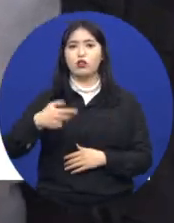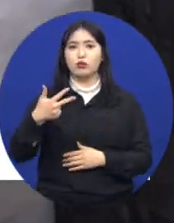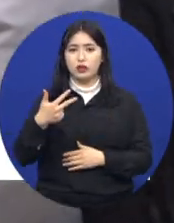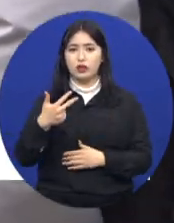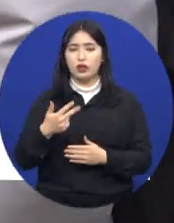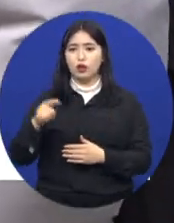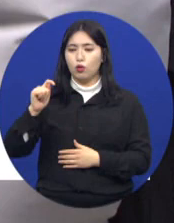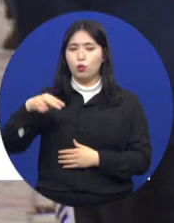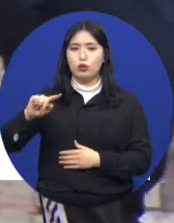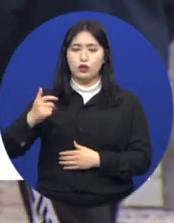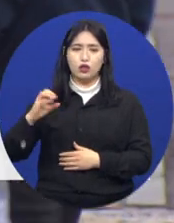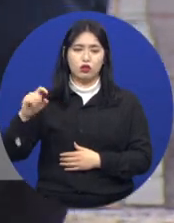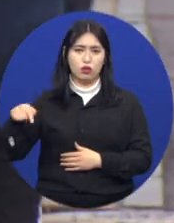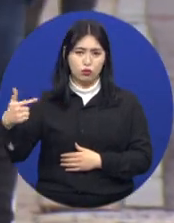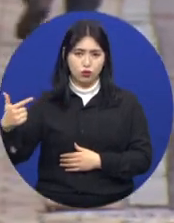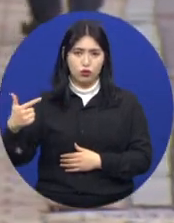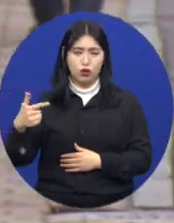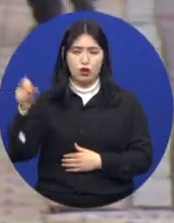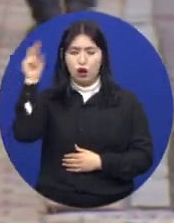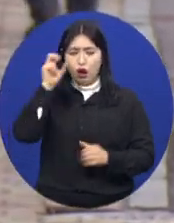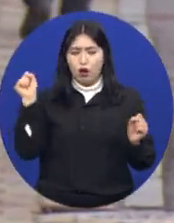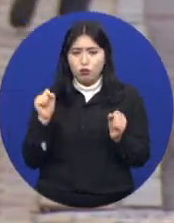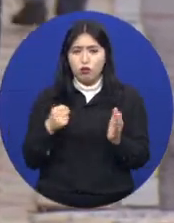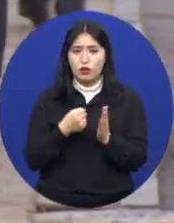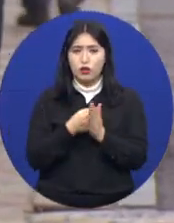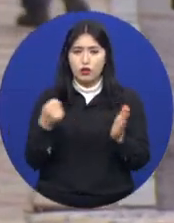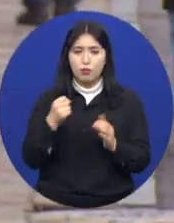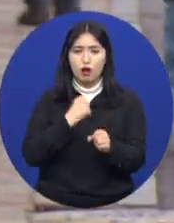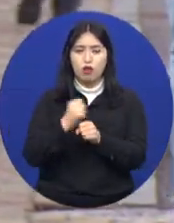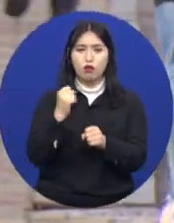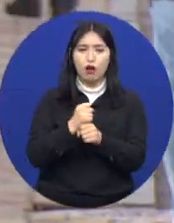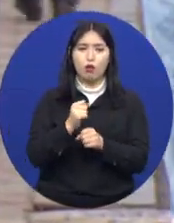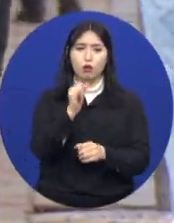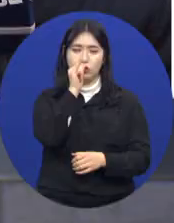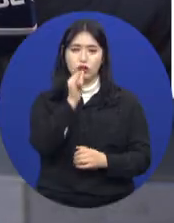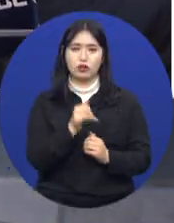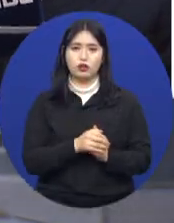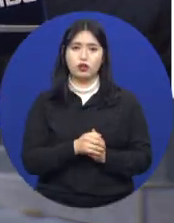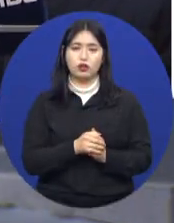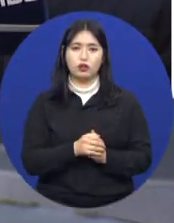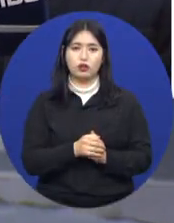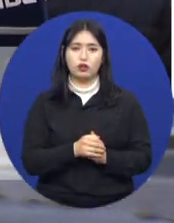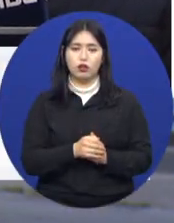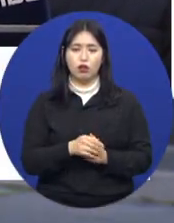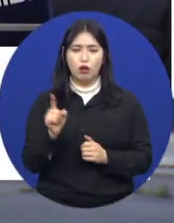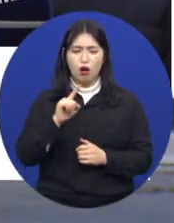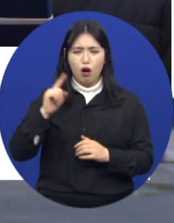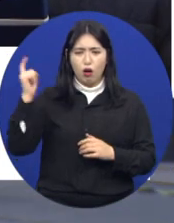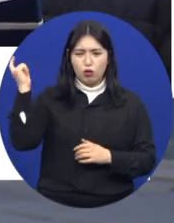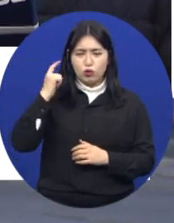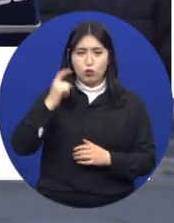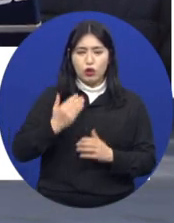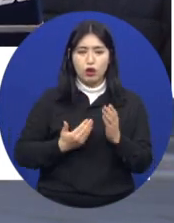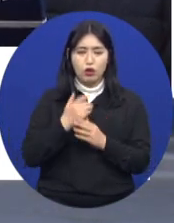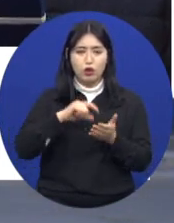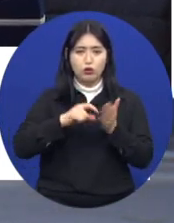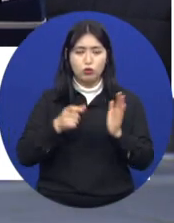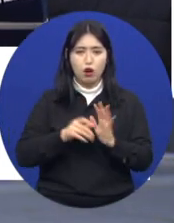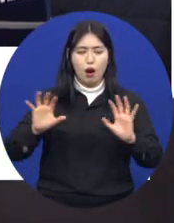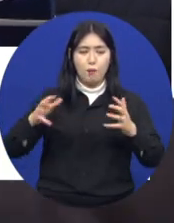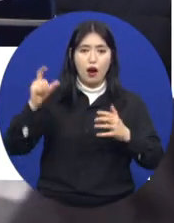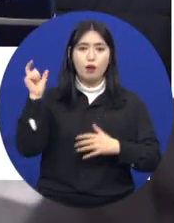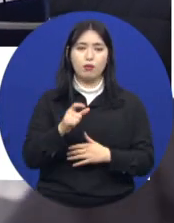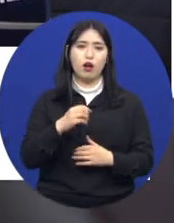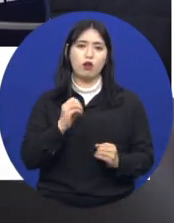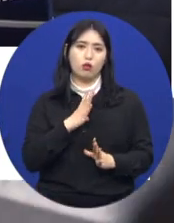고산 0.6 또 키스 판 파의 시민들은 당혹감을 감추지 못했습니다 마이크 소리 날정도로 대항해 불어서 좀 놀랍고